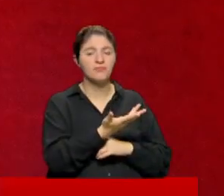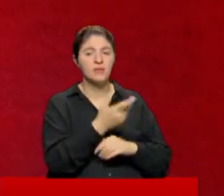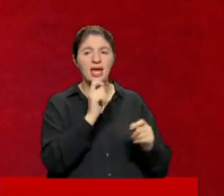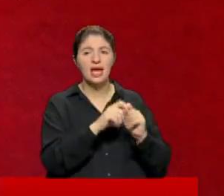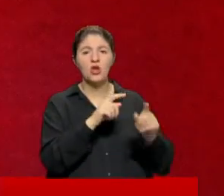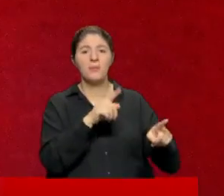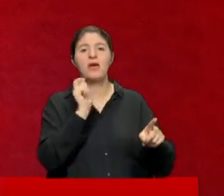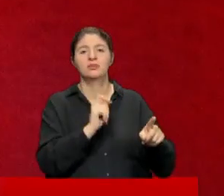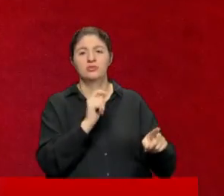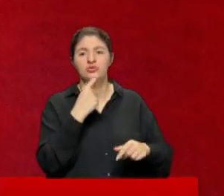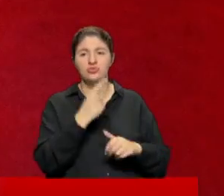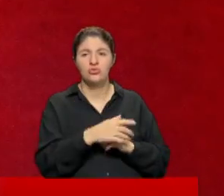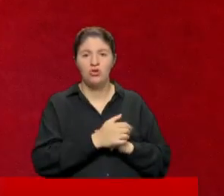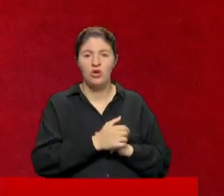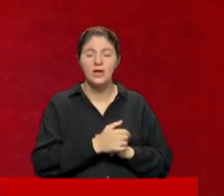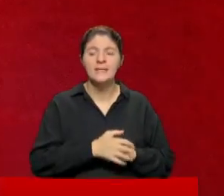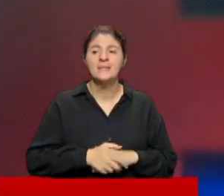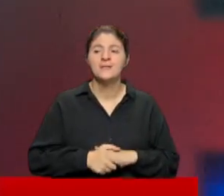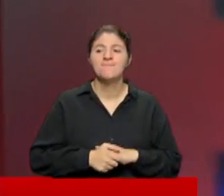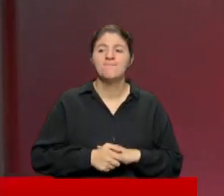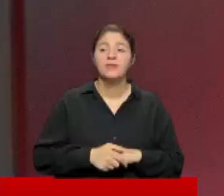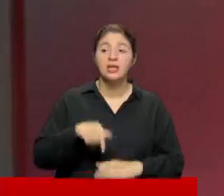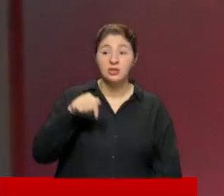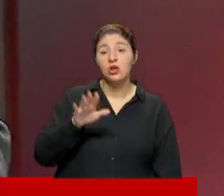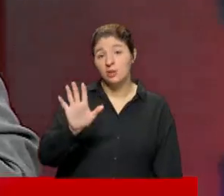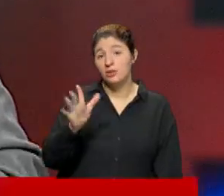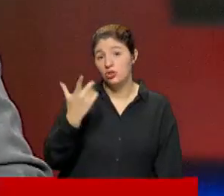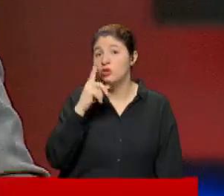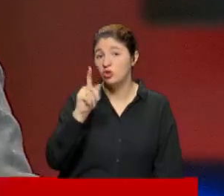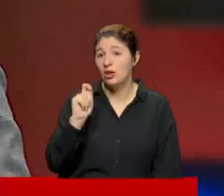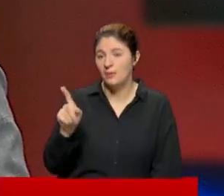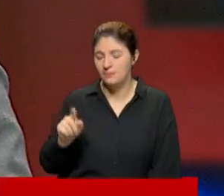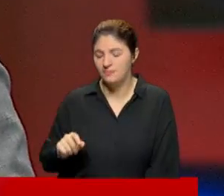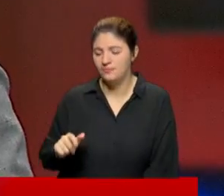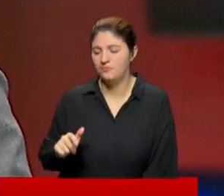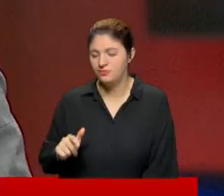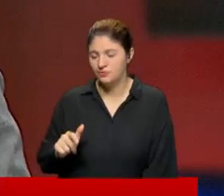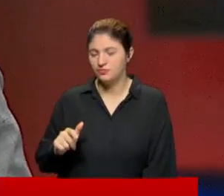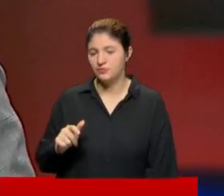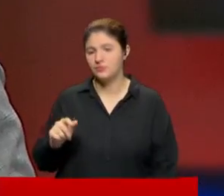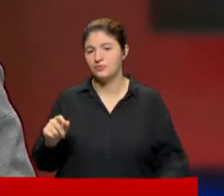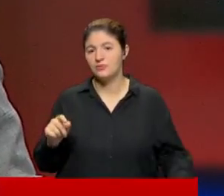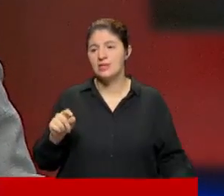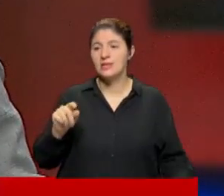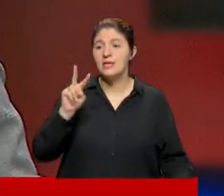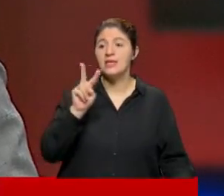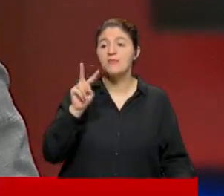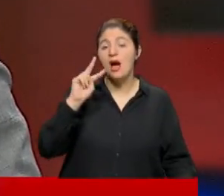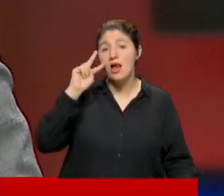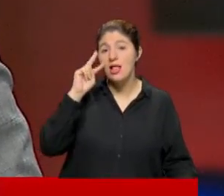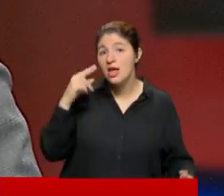diyor Cumhurbaşkanı şimdi o zaman şöyle soralım 20